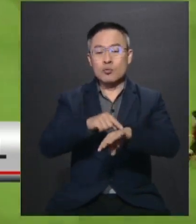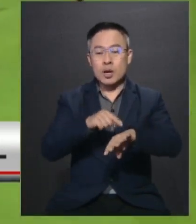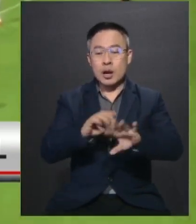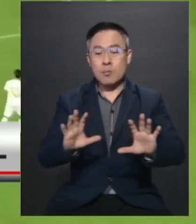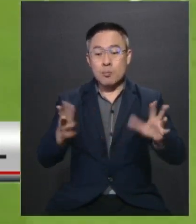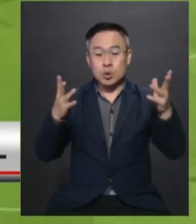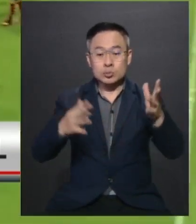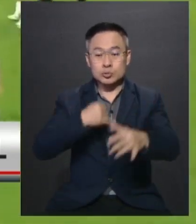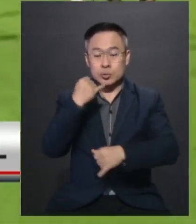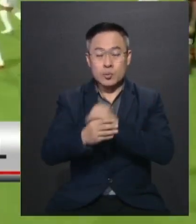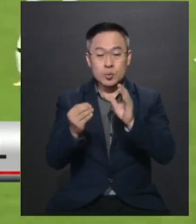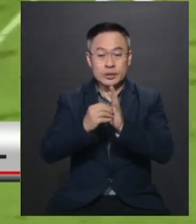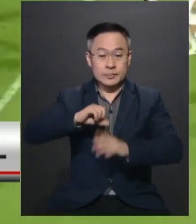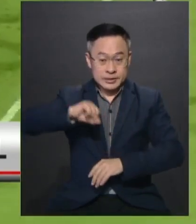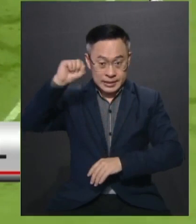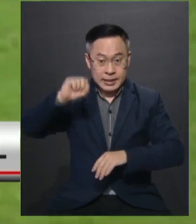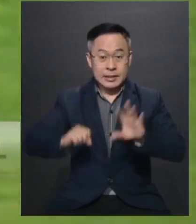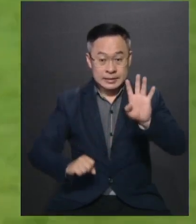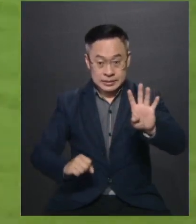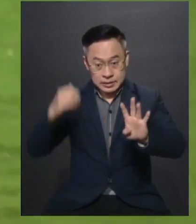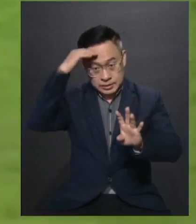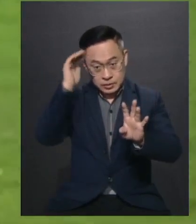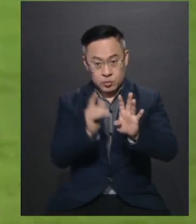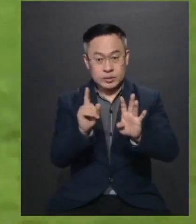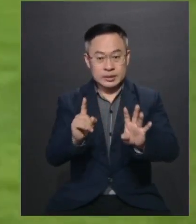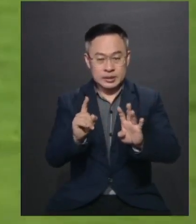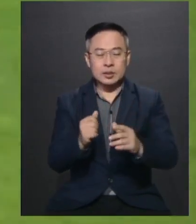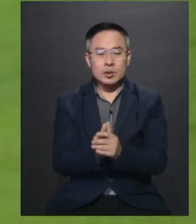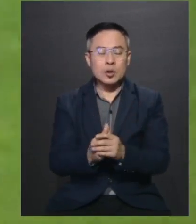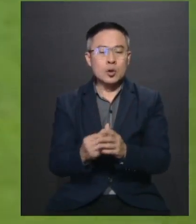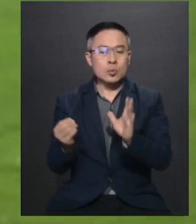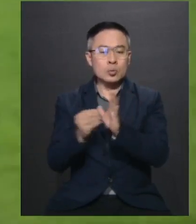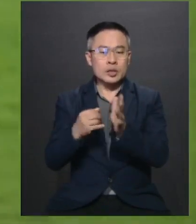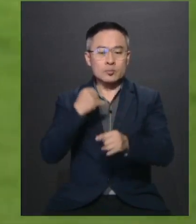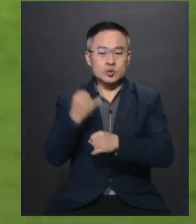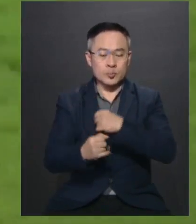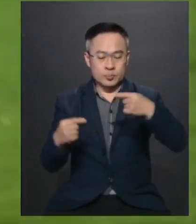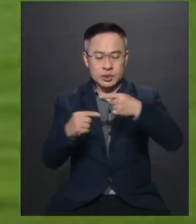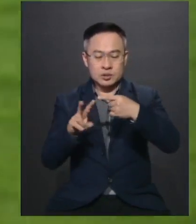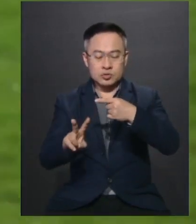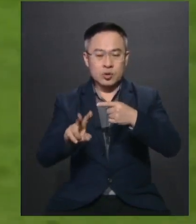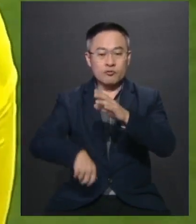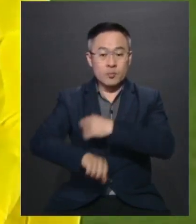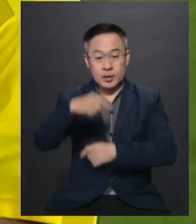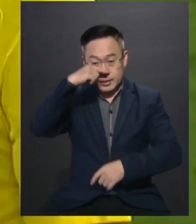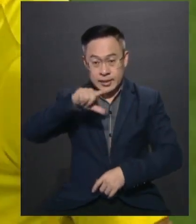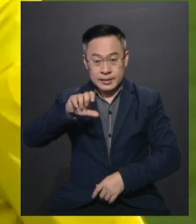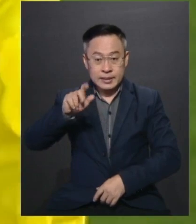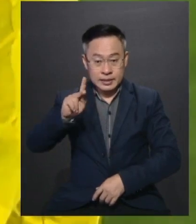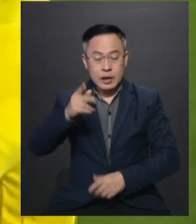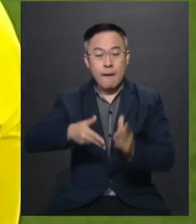Bangkokเปิดบ้านถล่มโปลิศเทโรไป 4ประตูต่อ 1นะครับการันตีจบที่ 2แน่นอนแล้วและคลาสสิคไปเล่นฟุตบอล